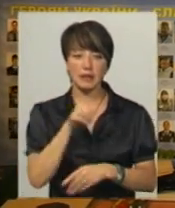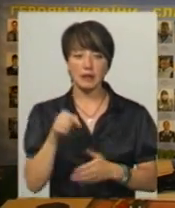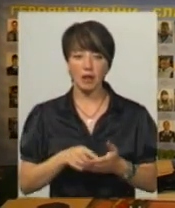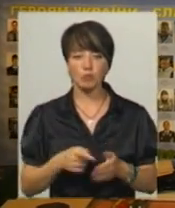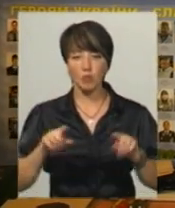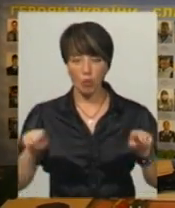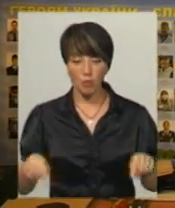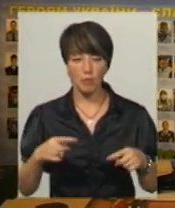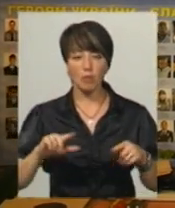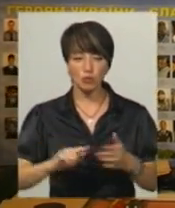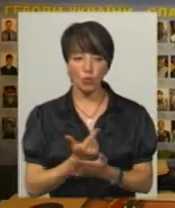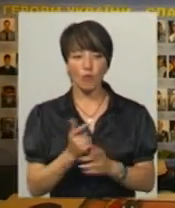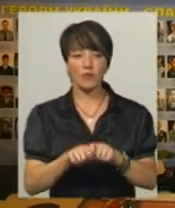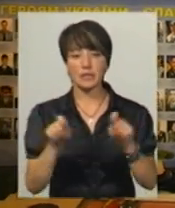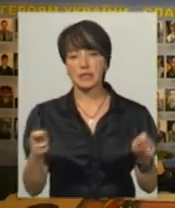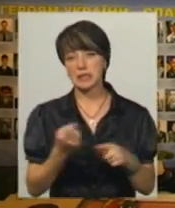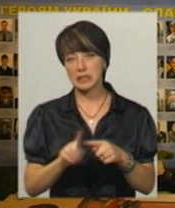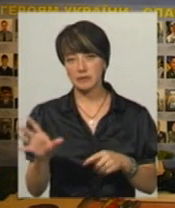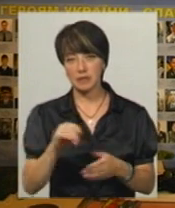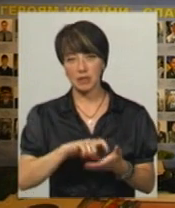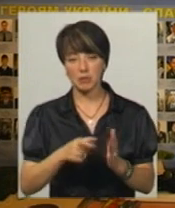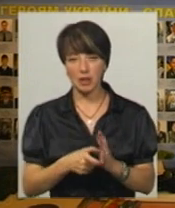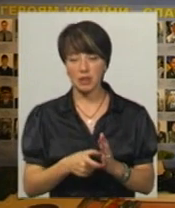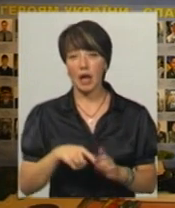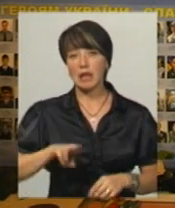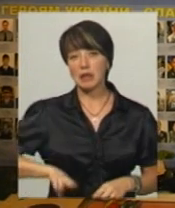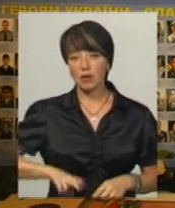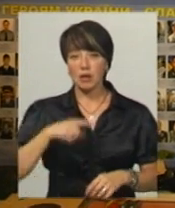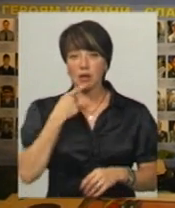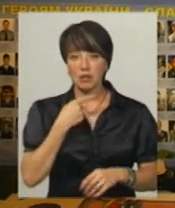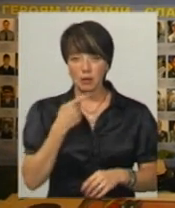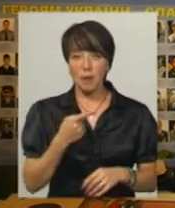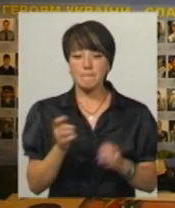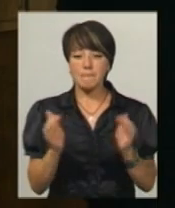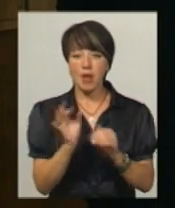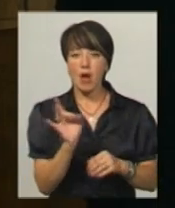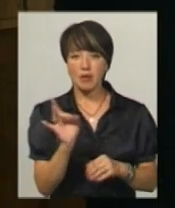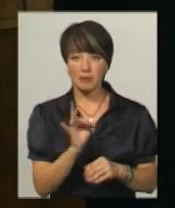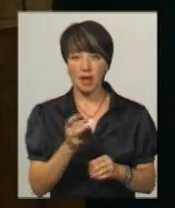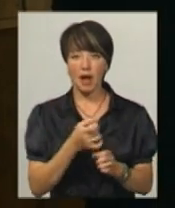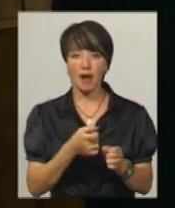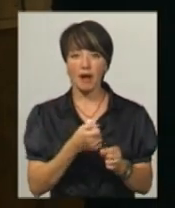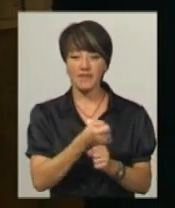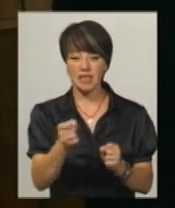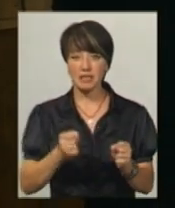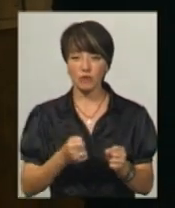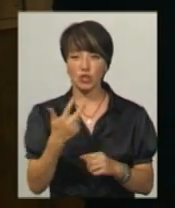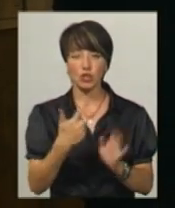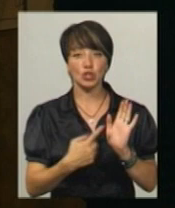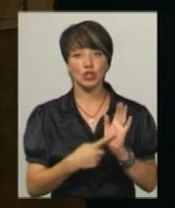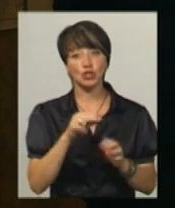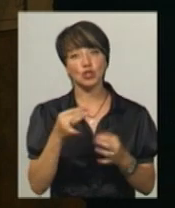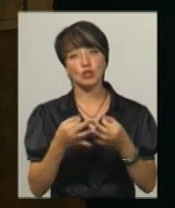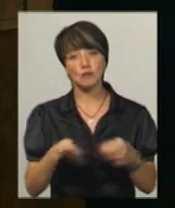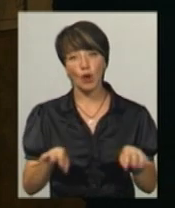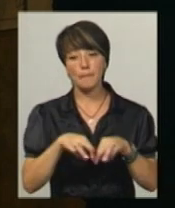опять відкрили ці кімнати. Зі слів Петра Шубіна, малокаліберних гвинтівок наразі в товариствах ЦОУ нараховується 36. Чи